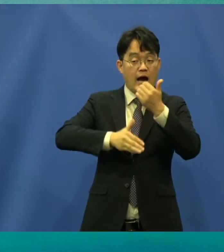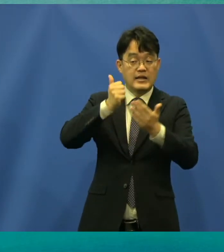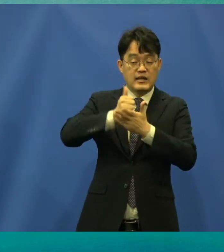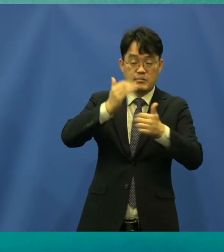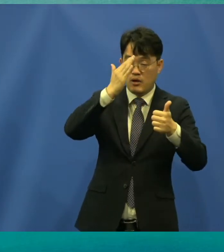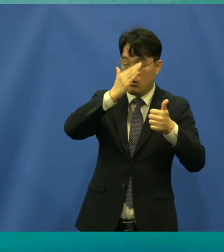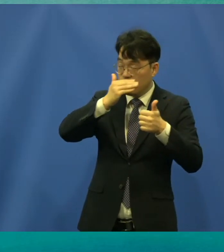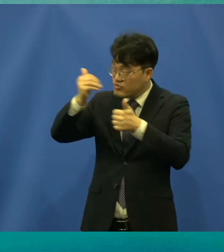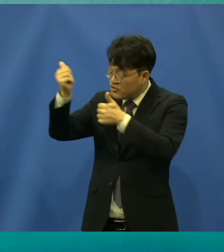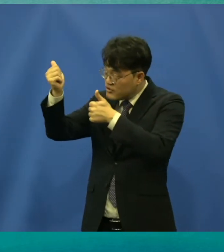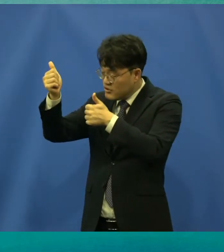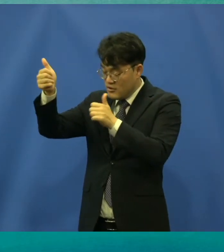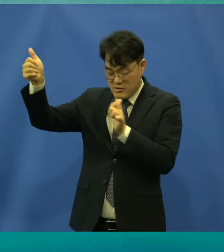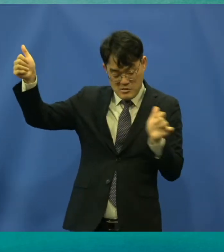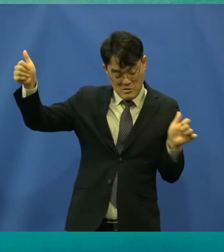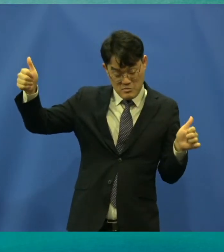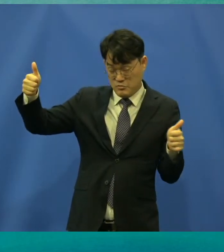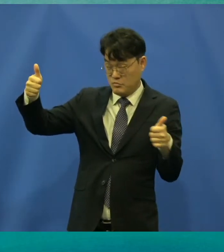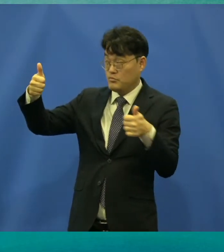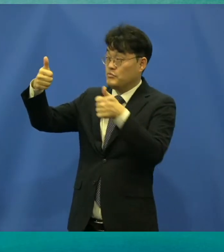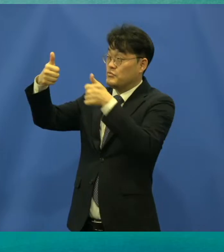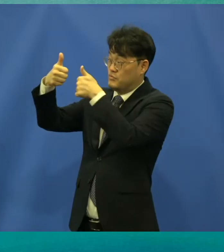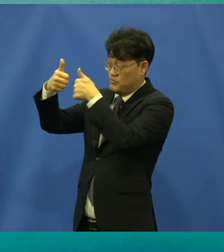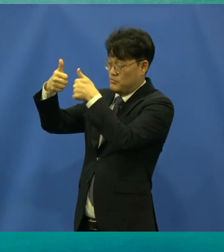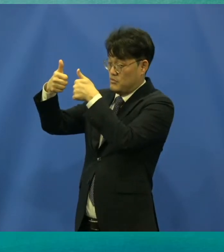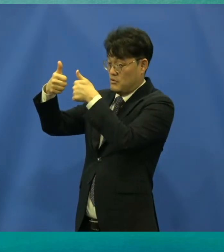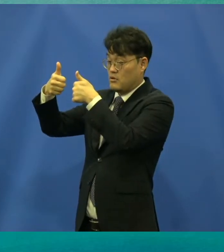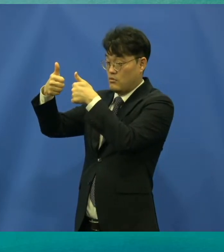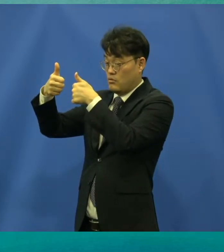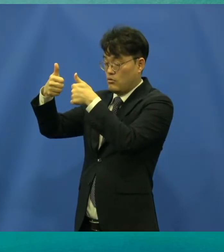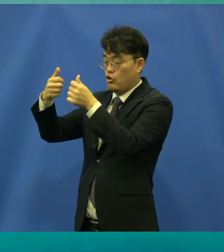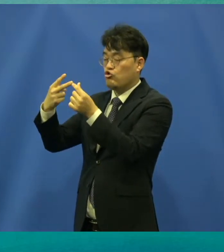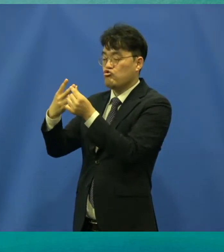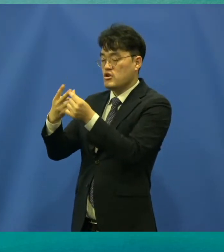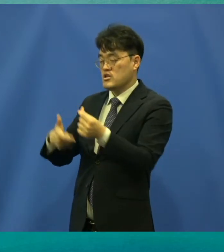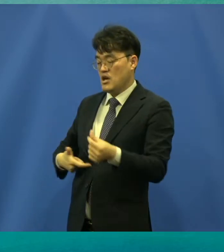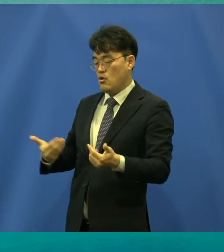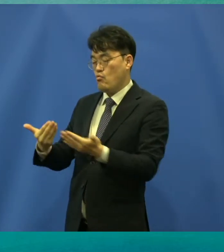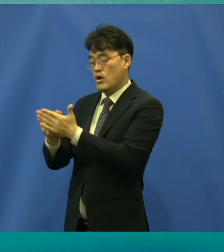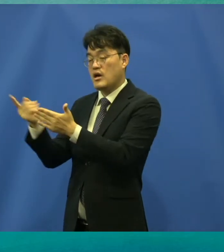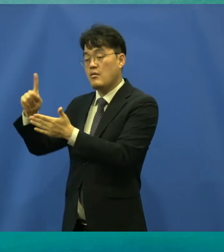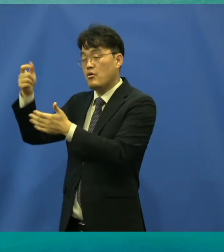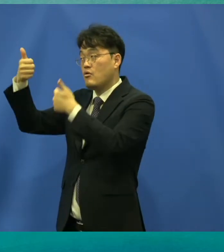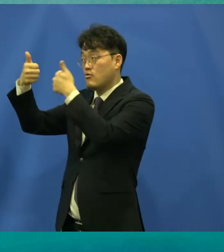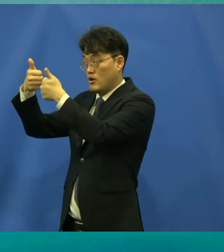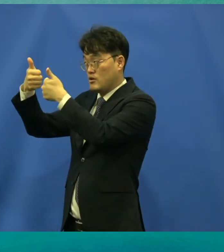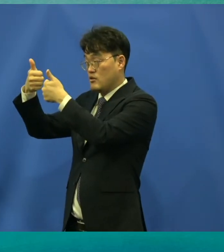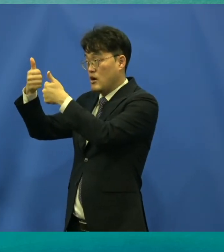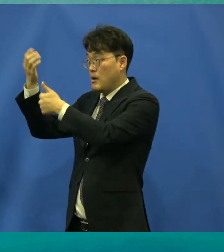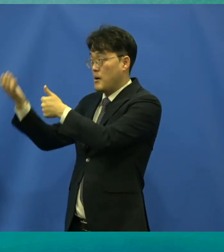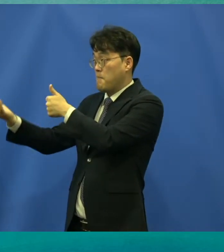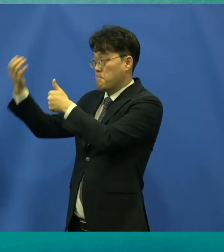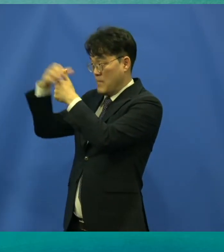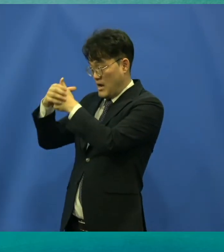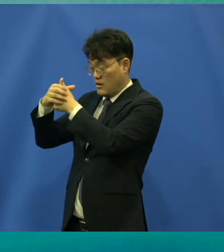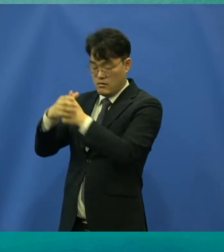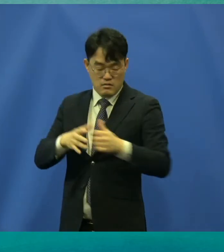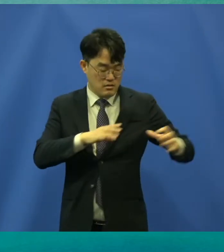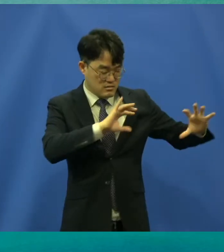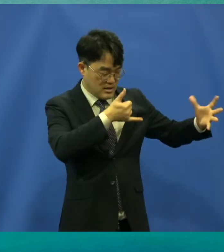여러분, 하나님은 끝내 요나를 데리고 가십니다. 그리고 다시 불러주시는 그 은혜는